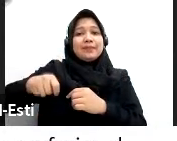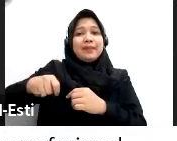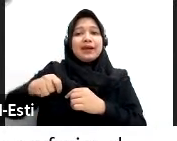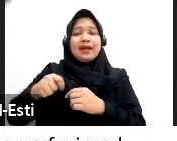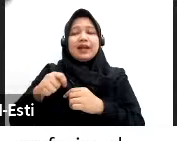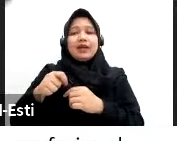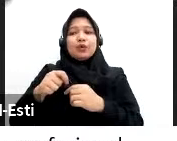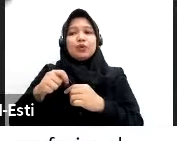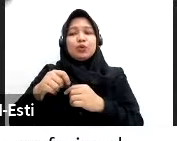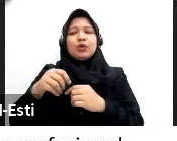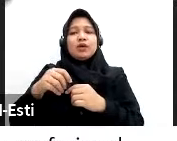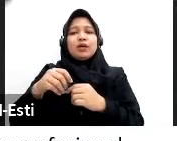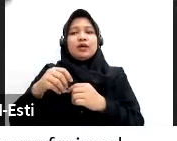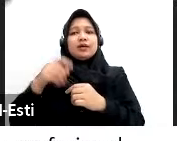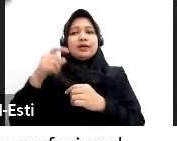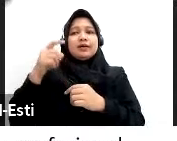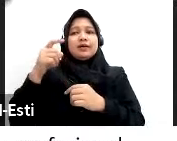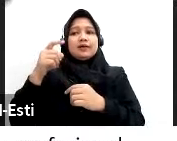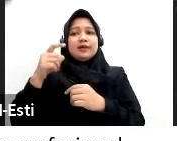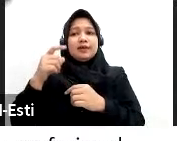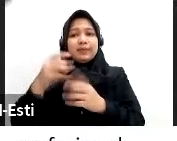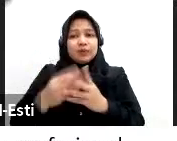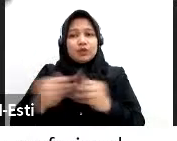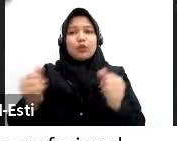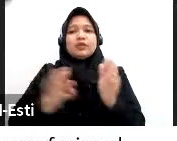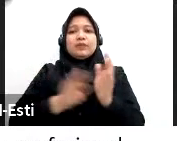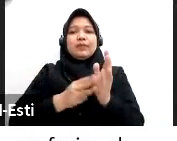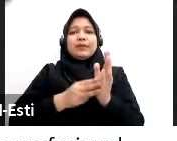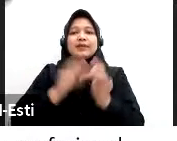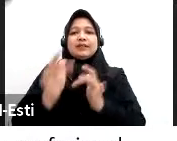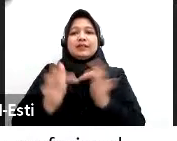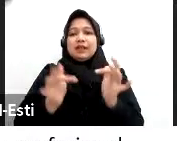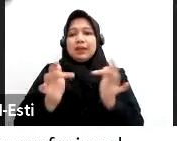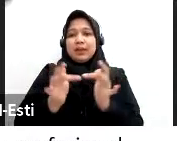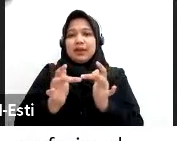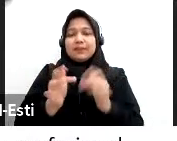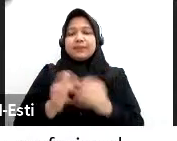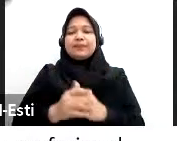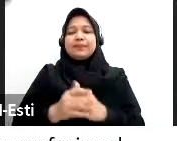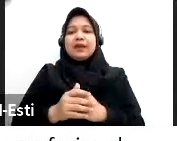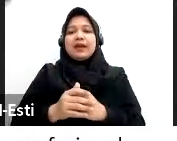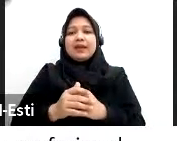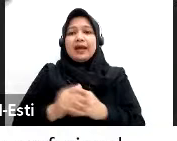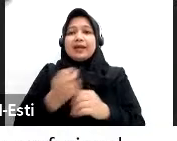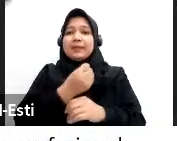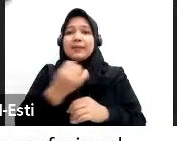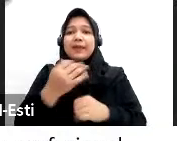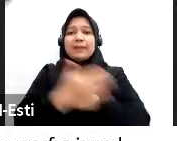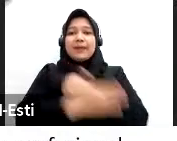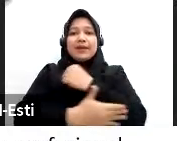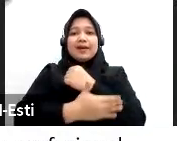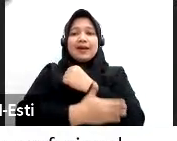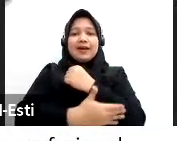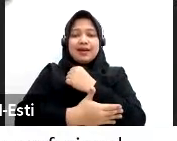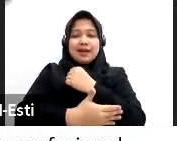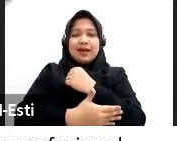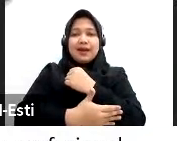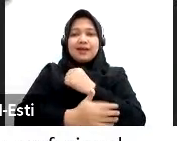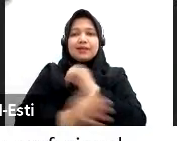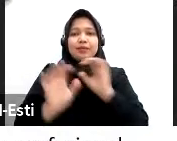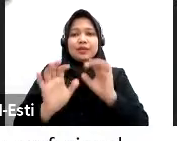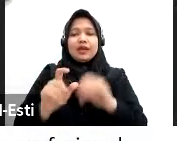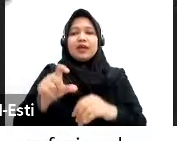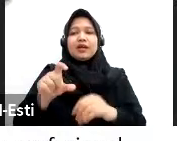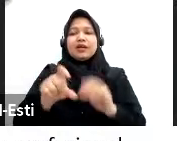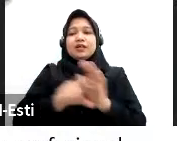menyelesaikan sengketa secara online dan ini banyak di beberapa negara salah satu contohnya adalah h yo